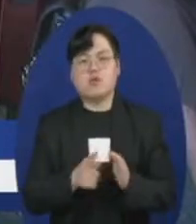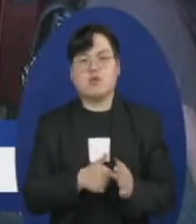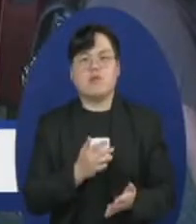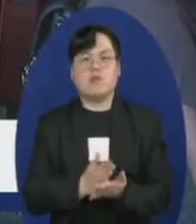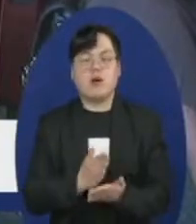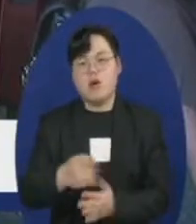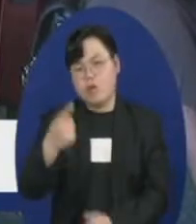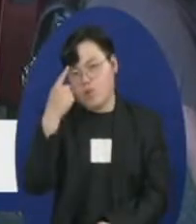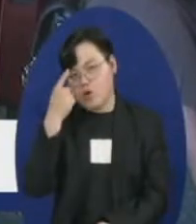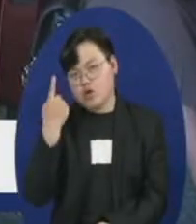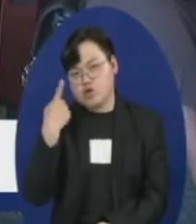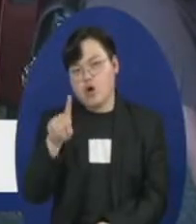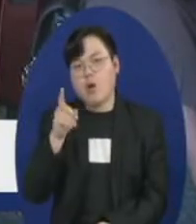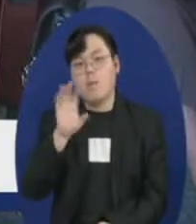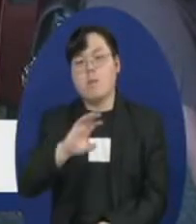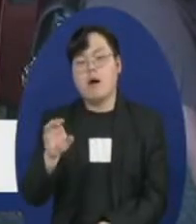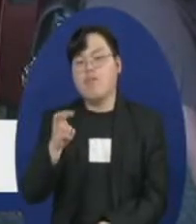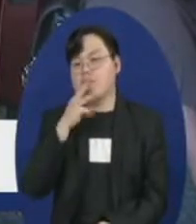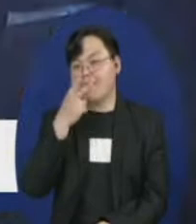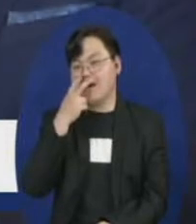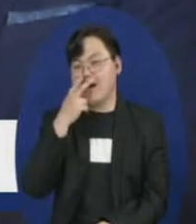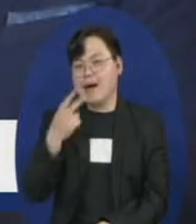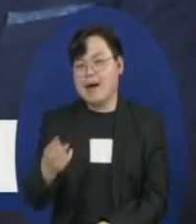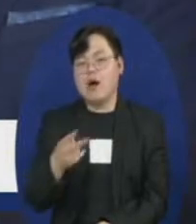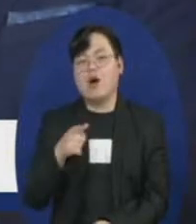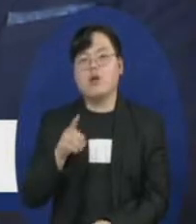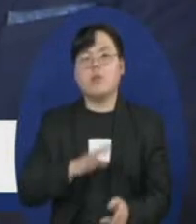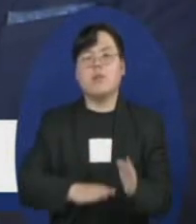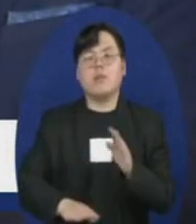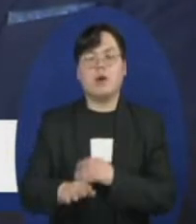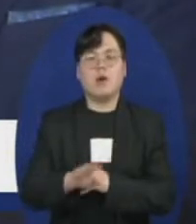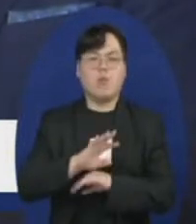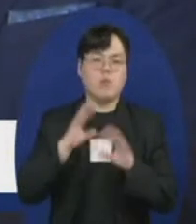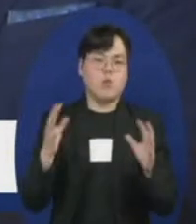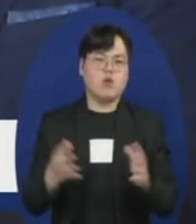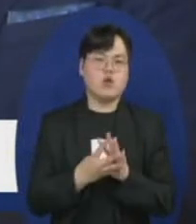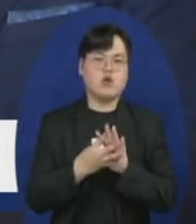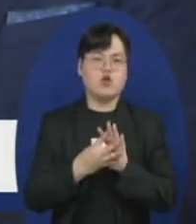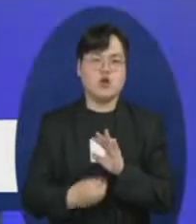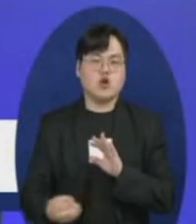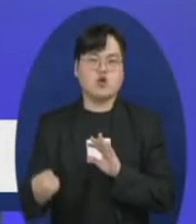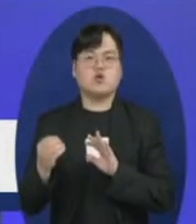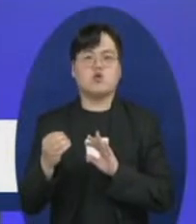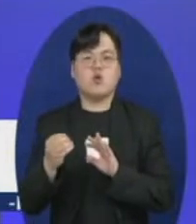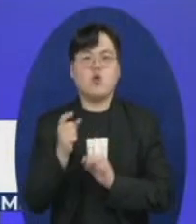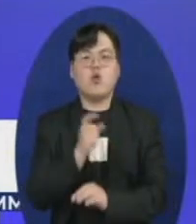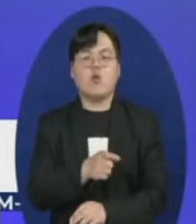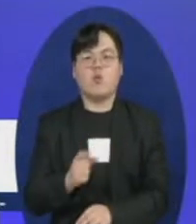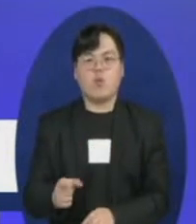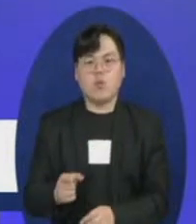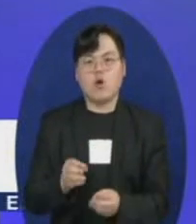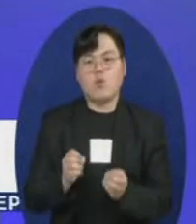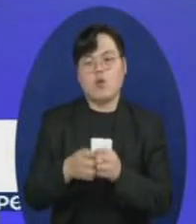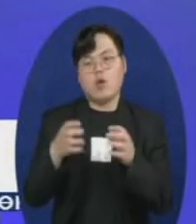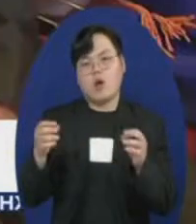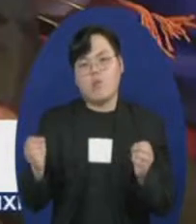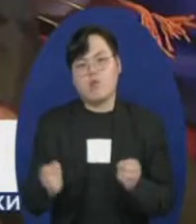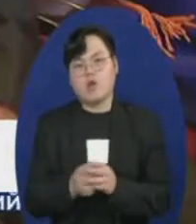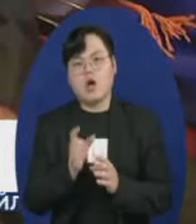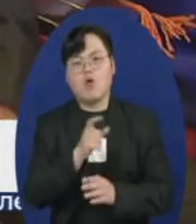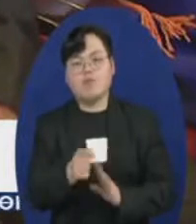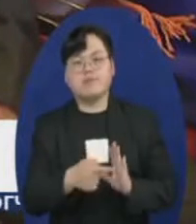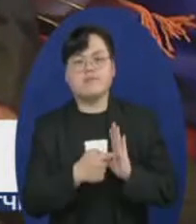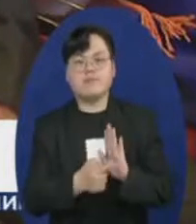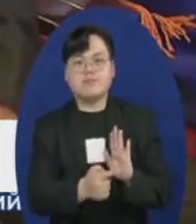хэрэгтэй. Монголын зохиолчдын байгууллагын мэдээлэлээс үзвэл одоогийн байдлаар нийт 900 орчим зохиолч, яруу найрагч бүтээл